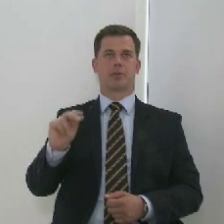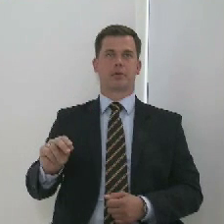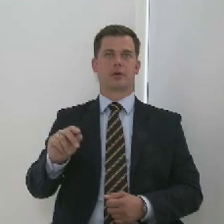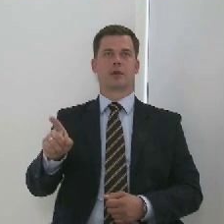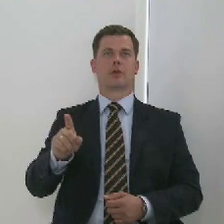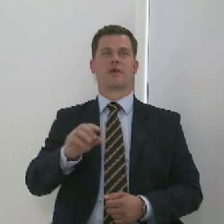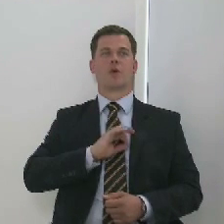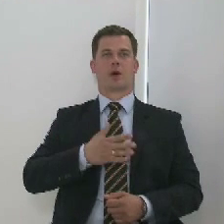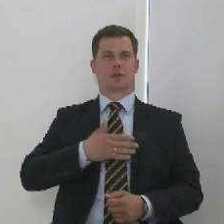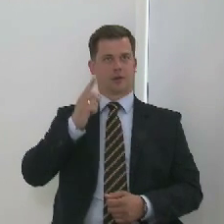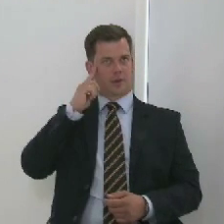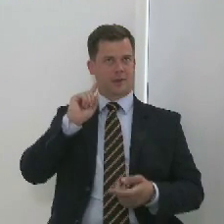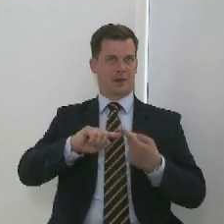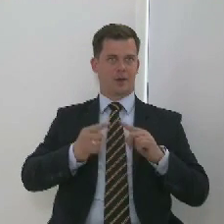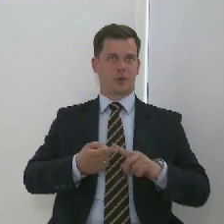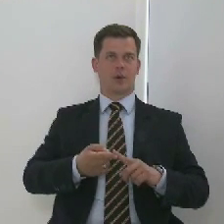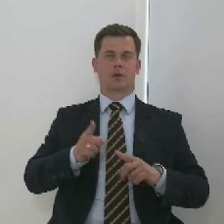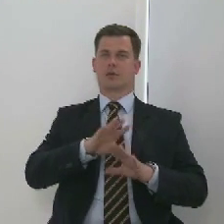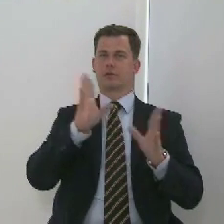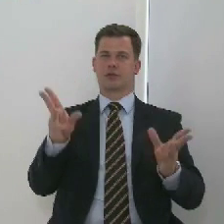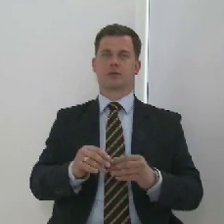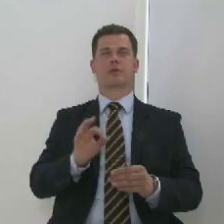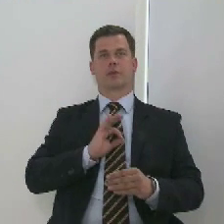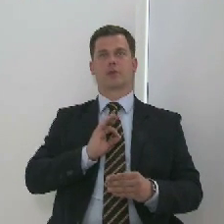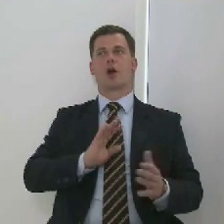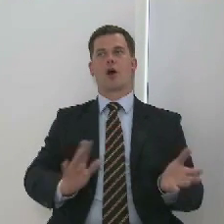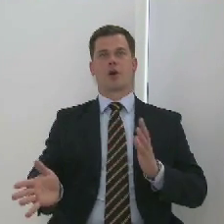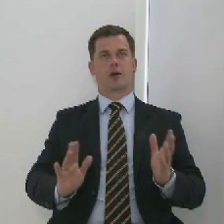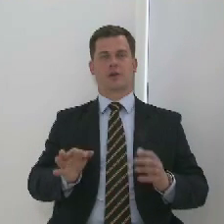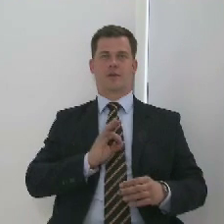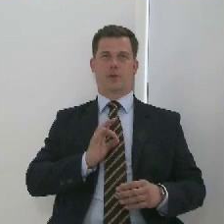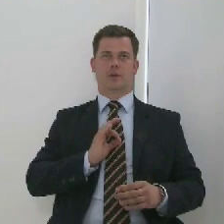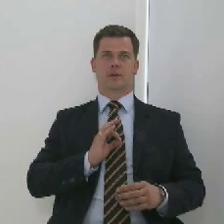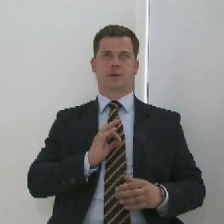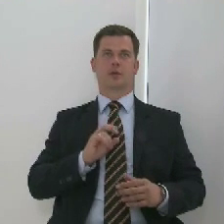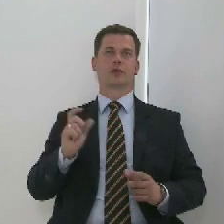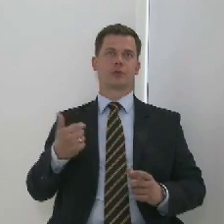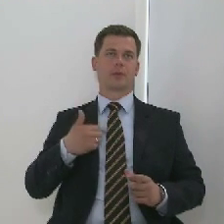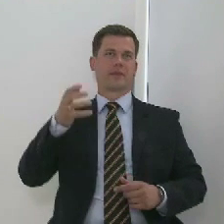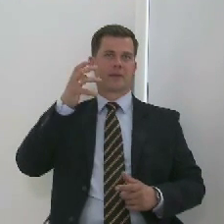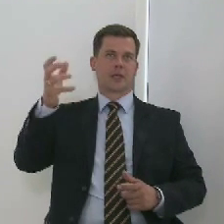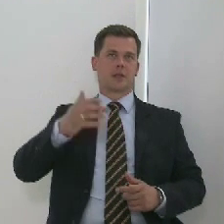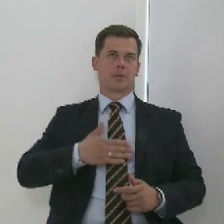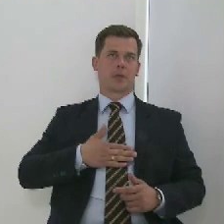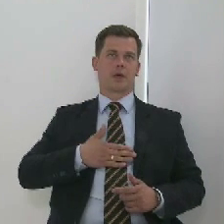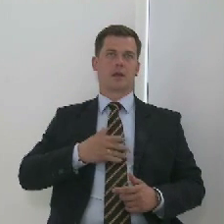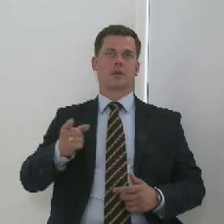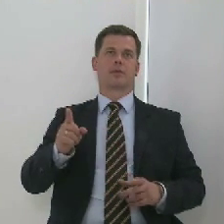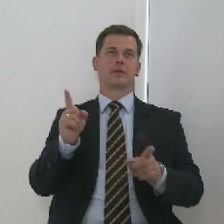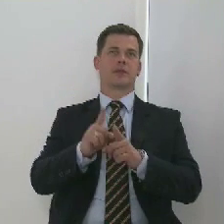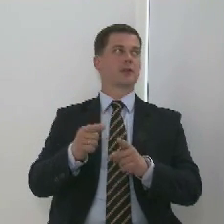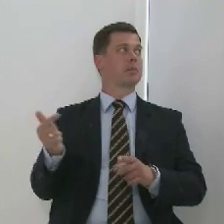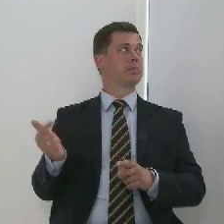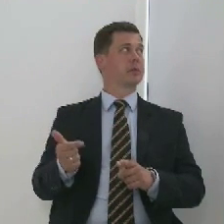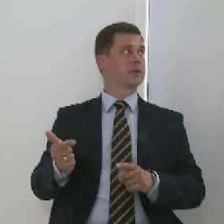własności intelektualnej, ponieważ nasza strategia to jest przede wszystkim chronić to, co generujemy, tą wiedzę, ponieważ modelem biznesowym